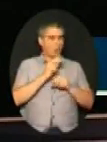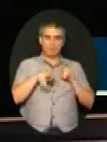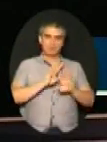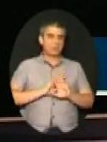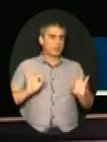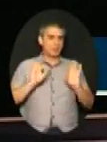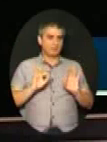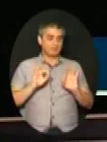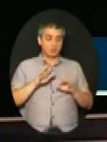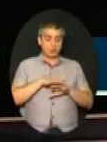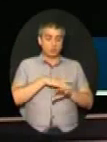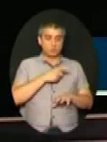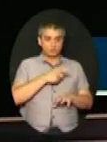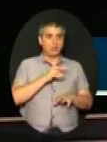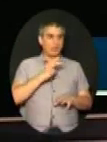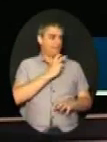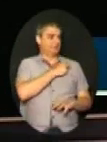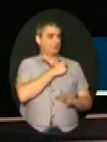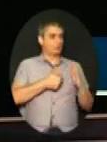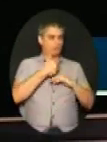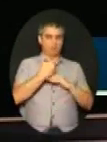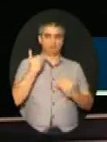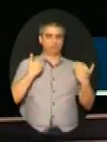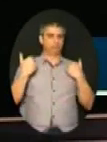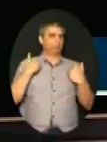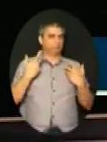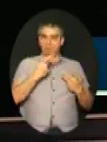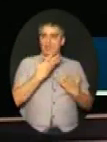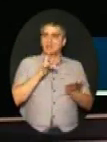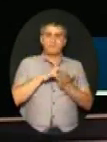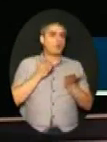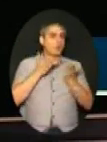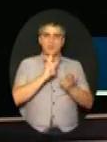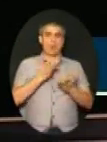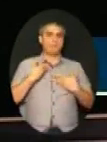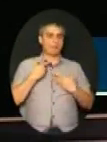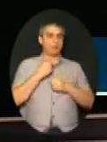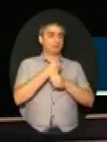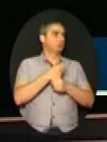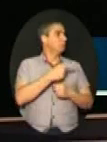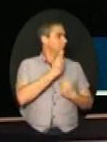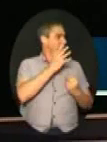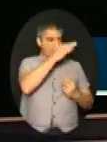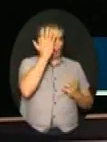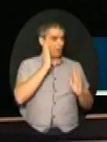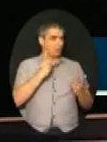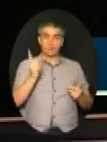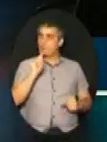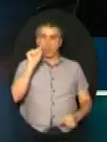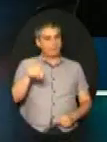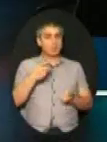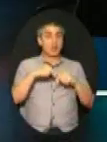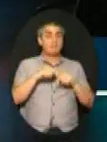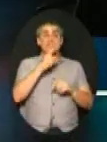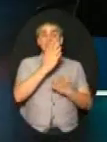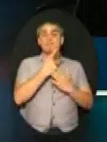עוסקת. התחושה היא, גם קצינות בכירות פנו אליי, שאין להן מקום, הן לא מקבלות ייצוג. זאת אומרת, דבר מאוד חמור. הן לא מגיעות